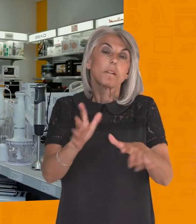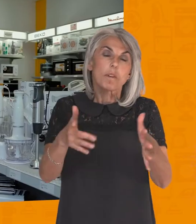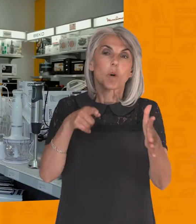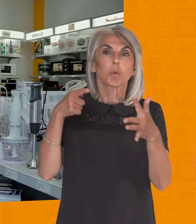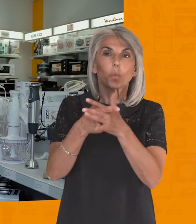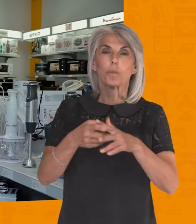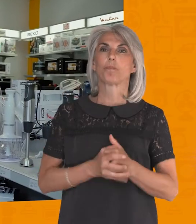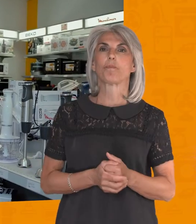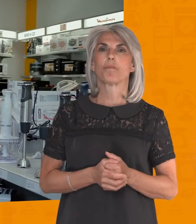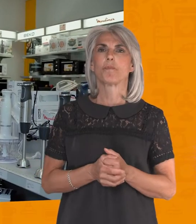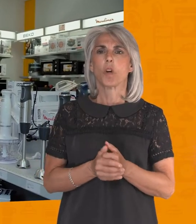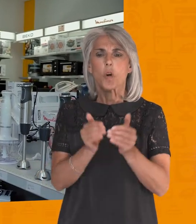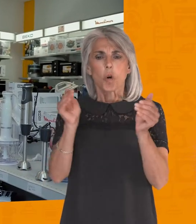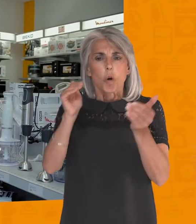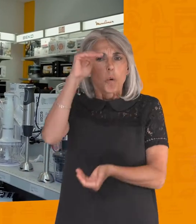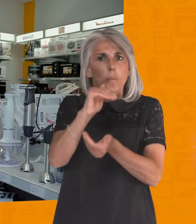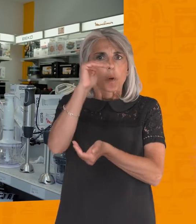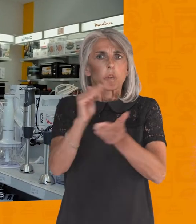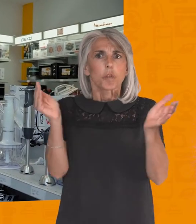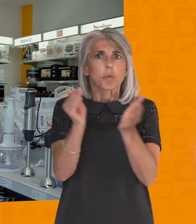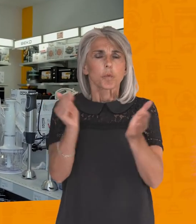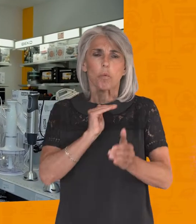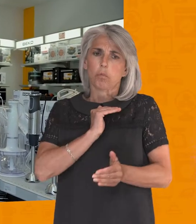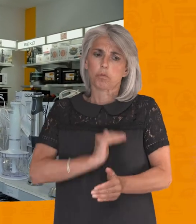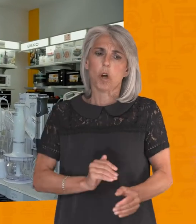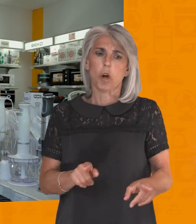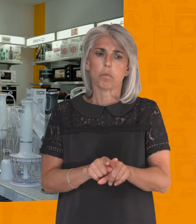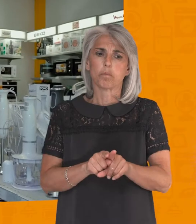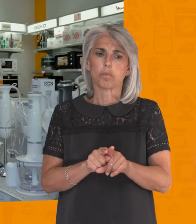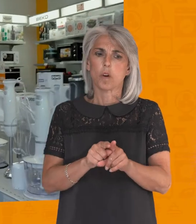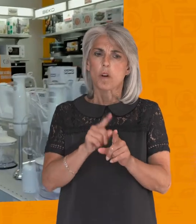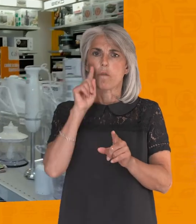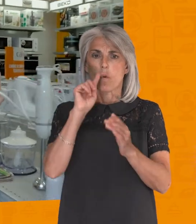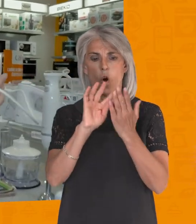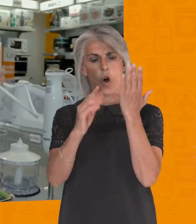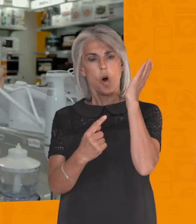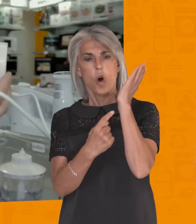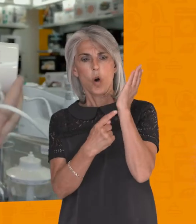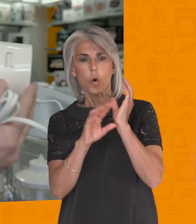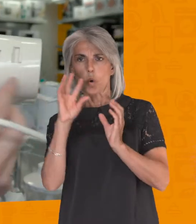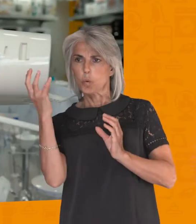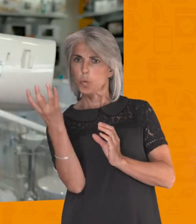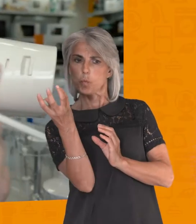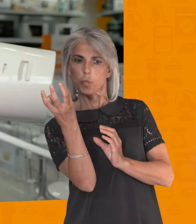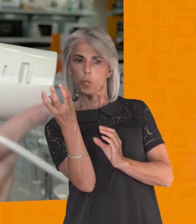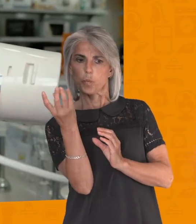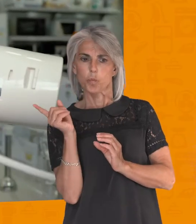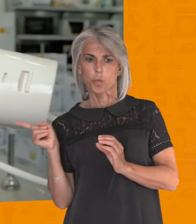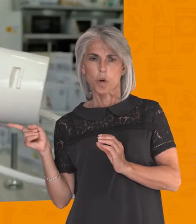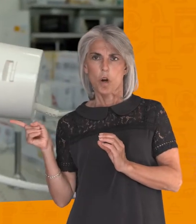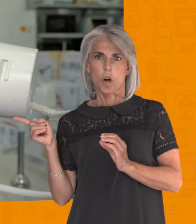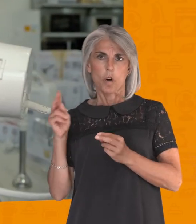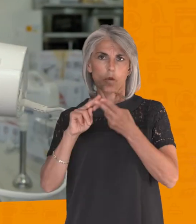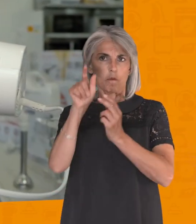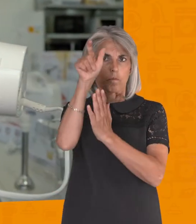alors pour les petits ménages et ça c'est toujours sympa ils ont soit gravé soit en dessous voyez vous avez la